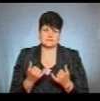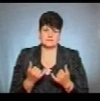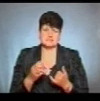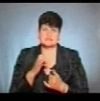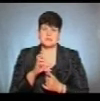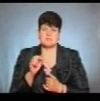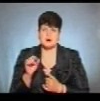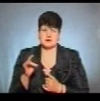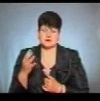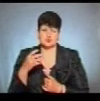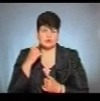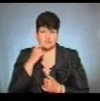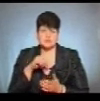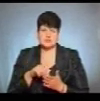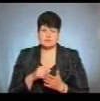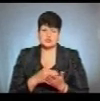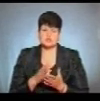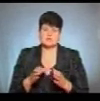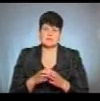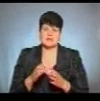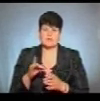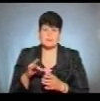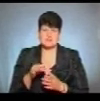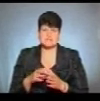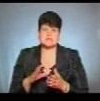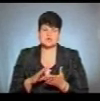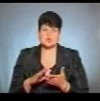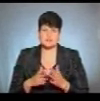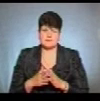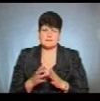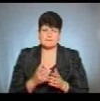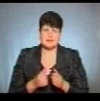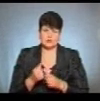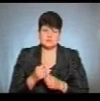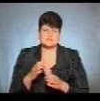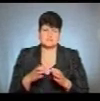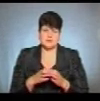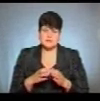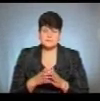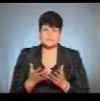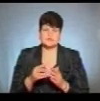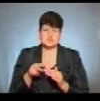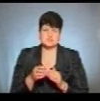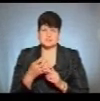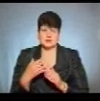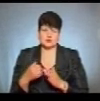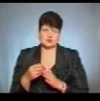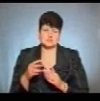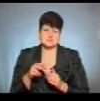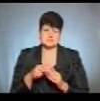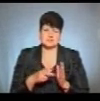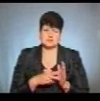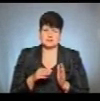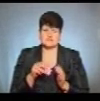Степан Барна, 40 років, член політичної партії «Європейська солідарність», балотується від цієї партії. З 2015 року до 17